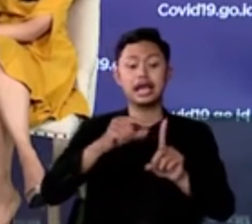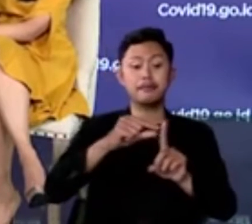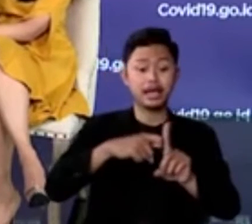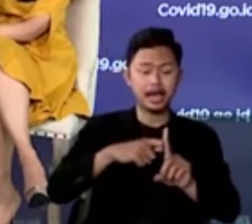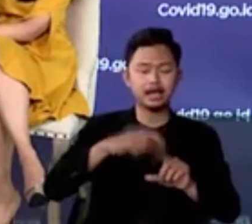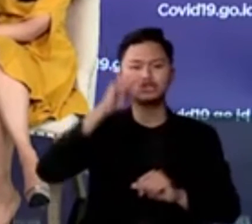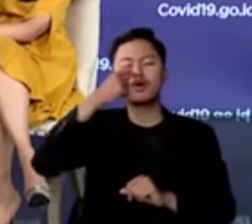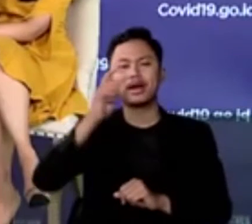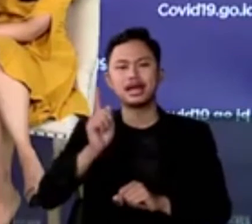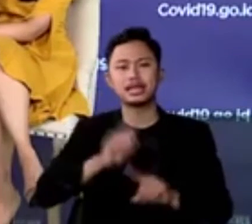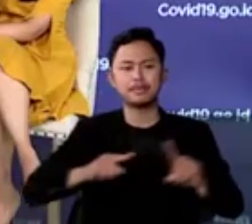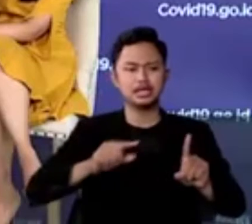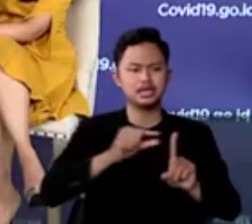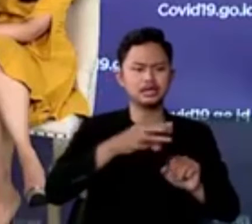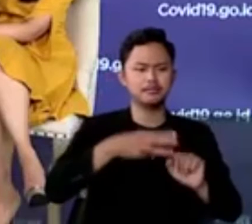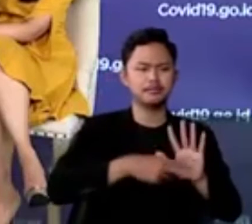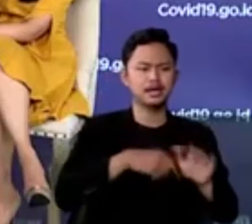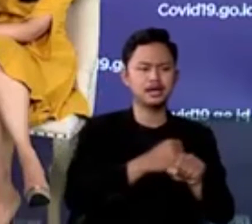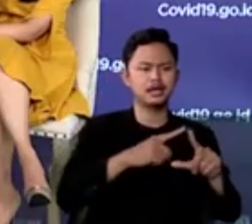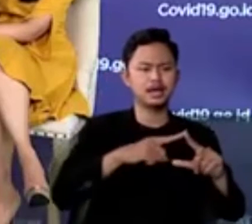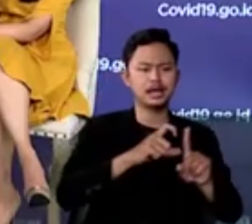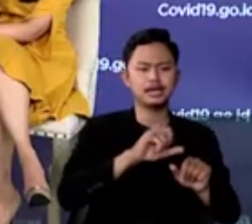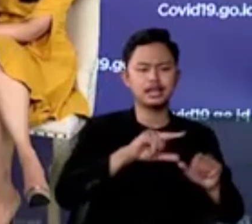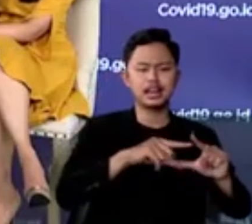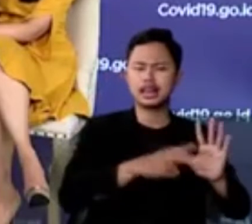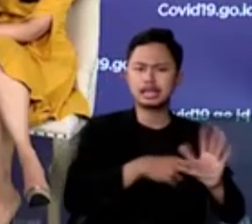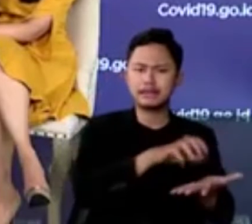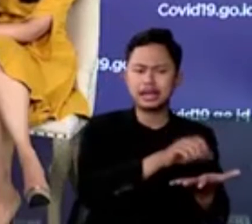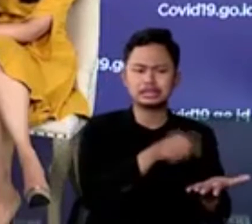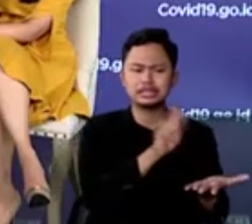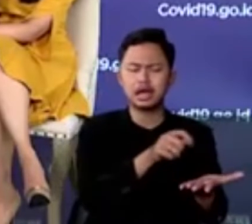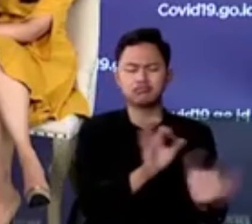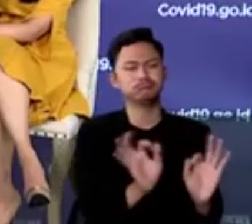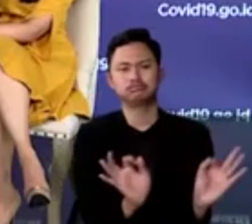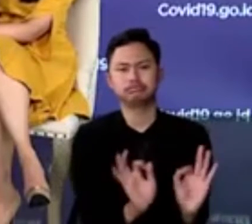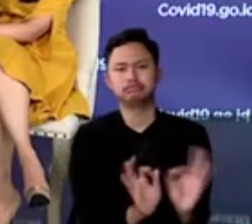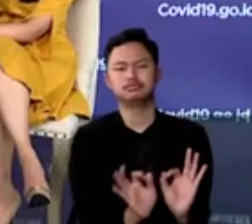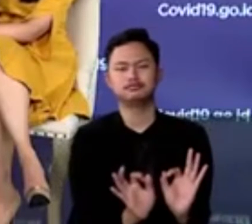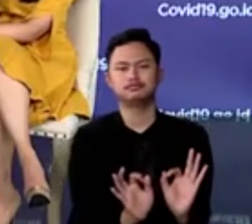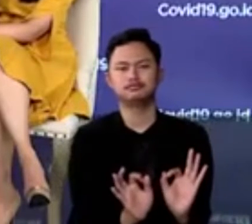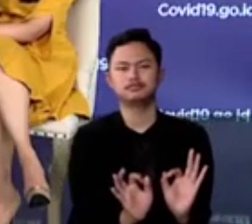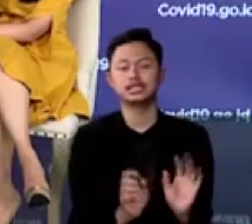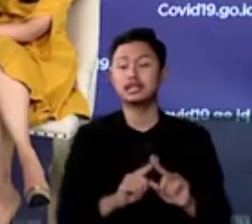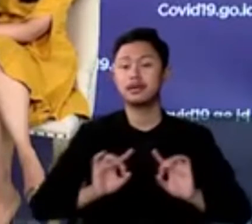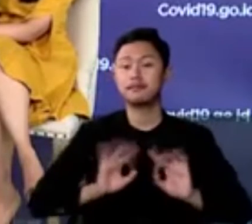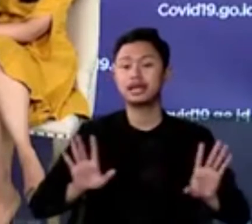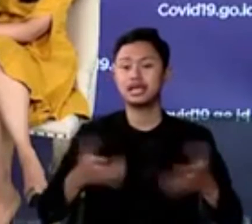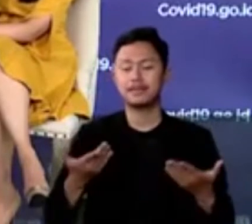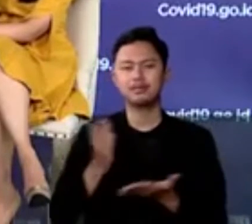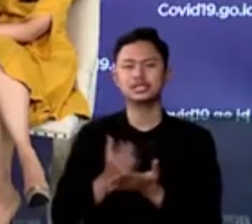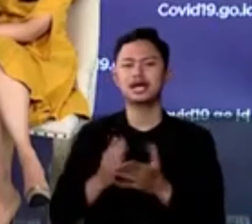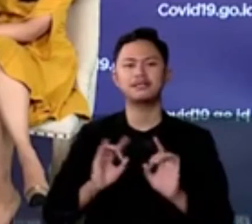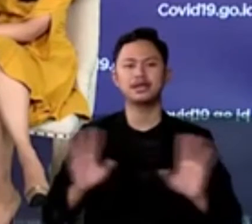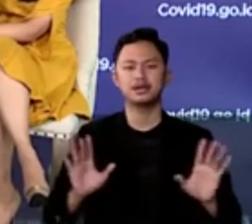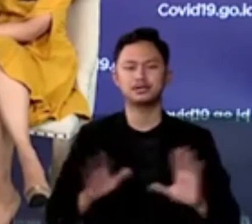kelebihan di pengadilan itu biasanya enggak gitu Ya nah tapi ada ada beberapa yang membuat perbedaan kebijakan